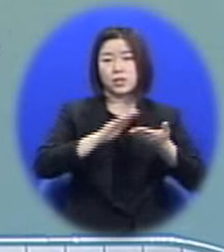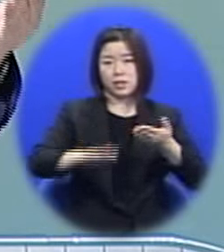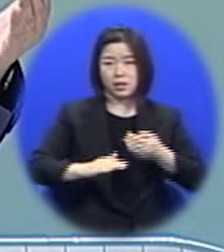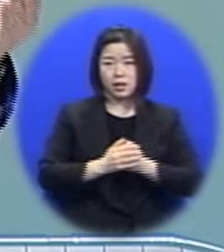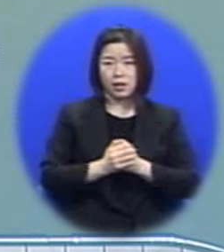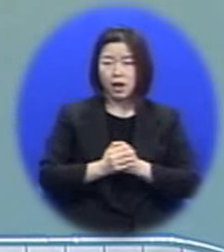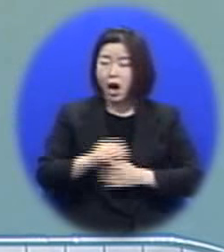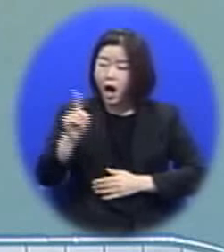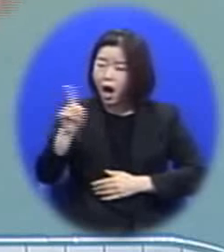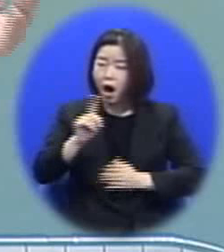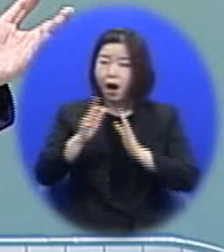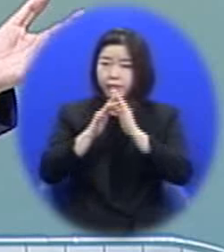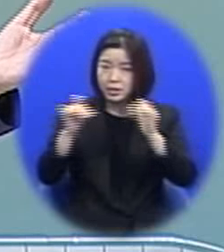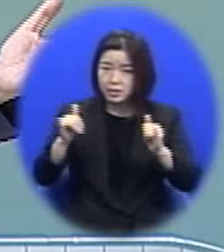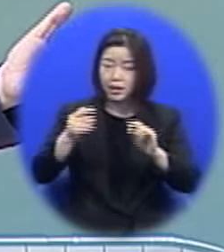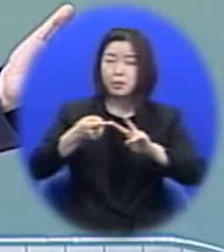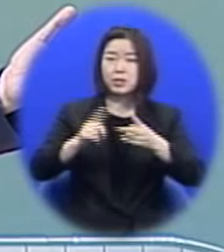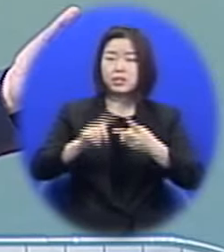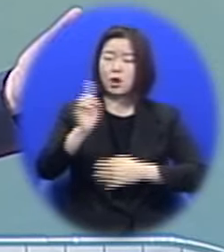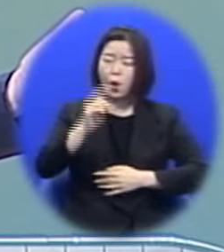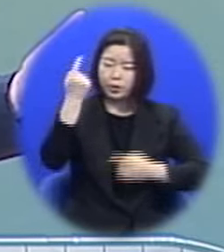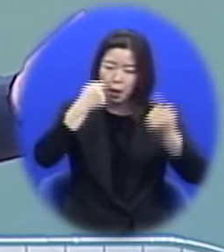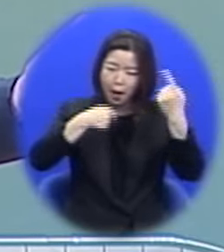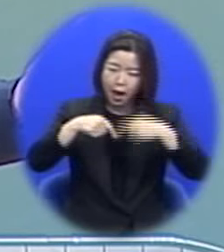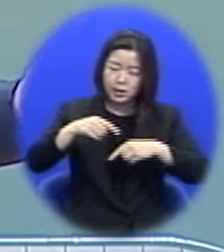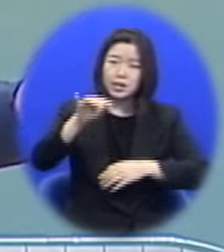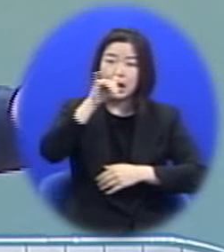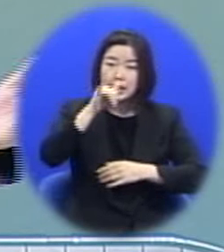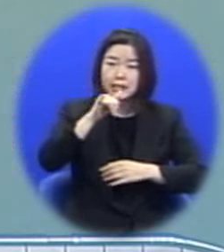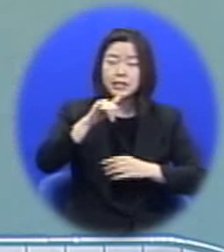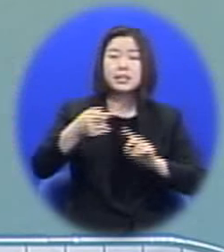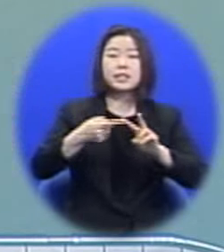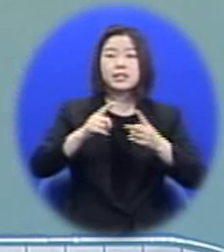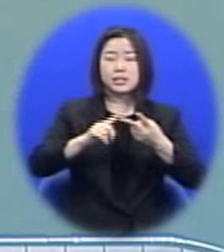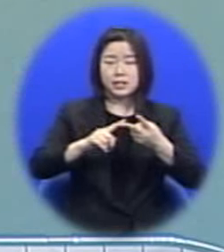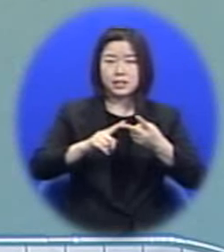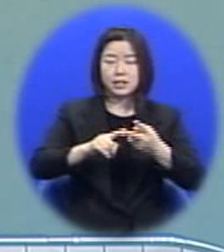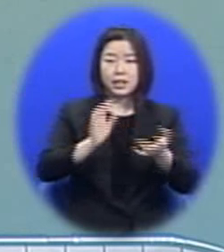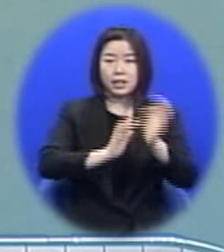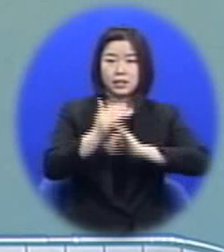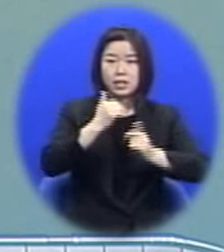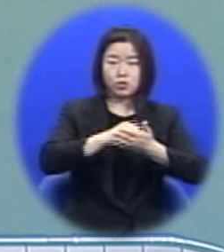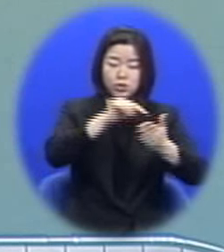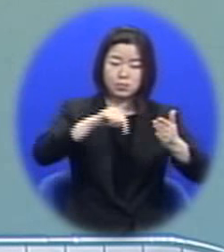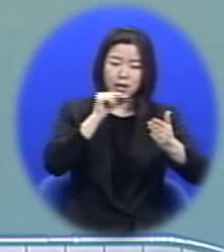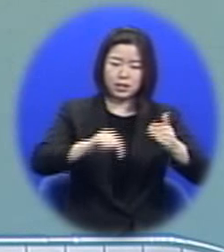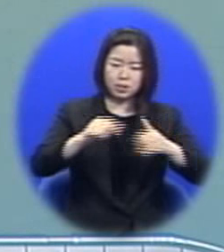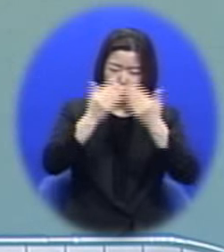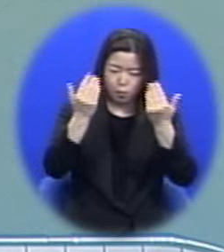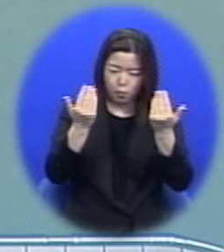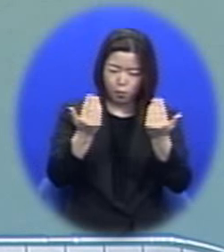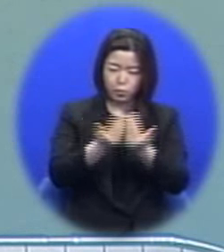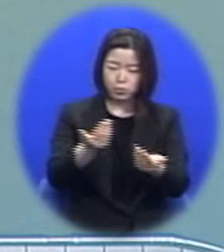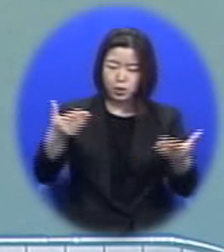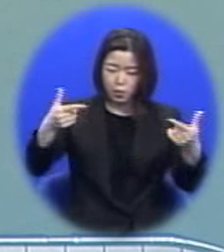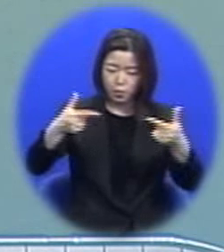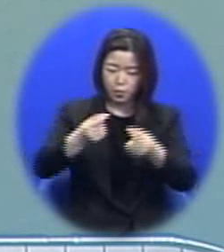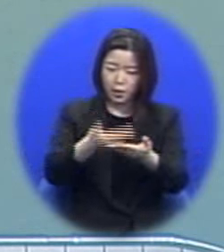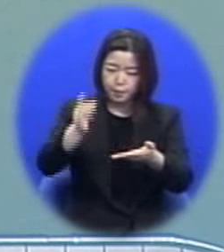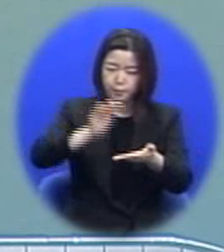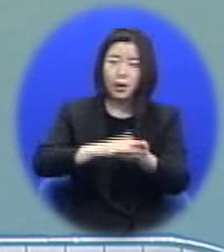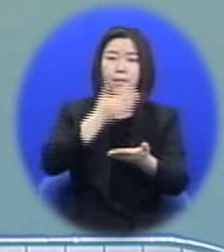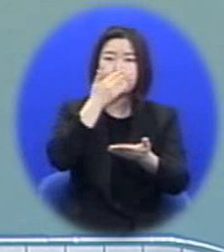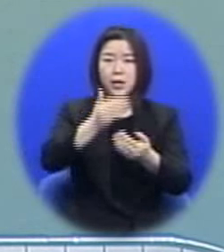어떤 사람이든지 어떤 마음의 상처를 받은 사람이든지 예수님 안에서 다 치유될 수 있어요.